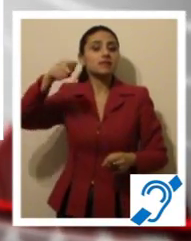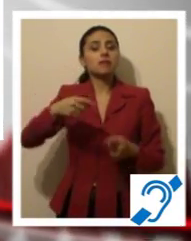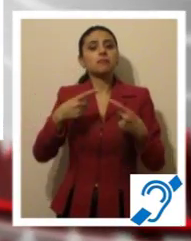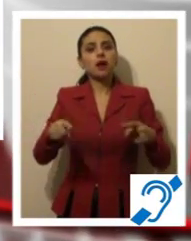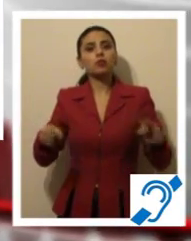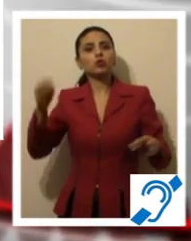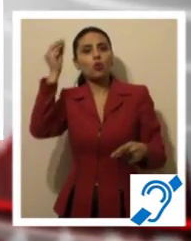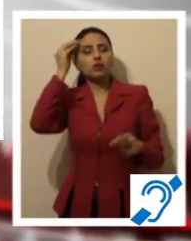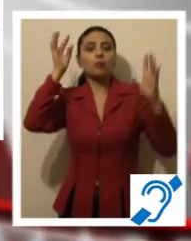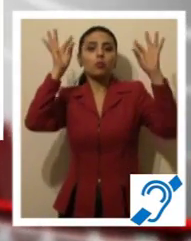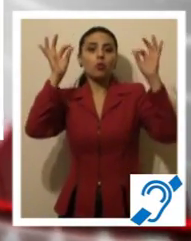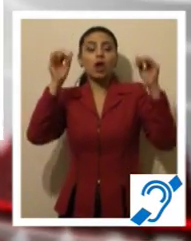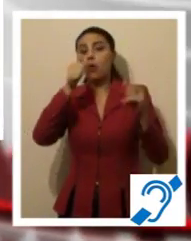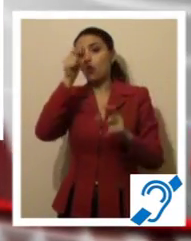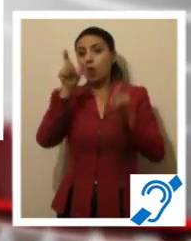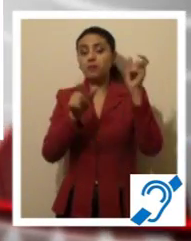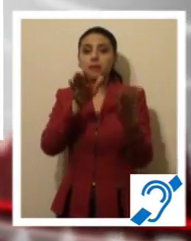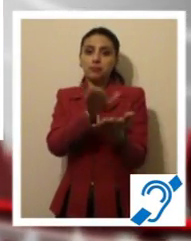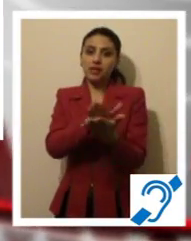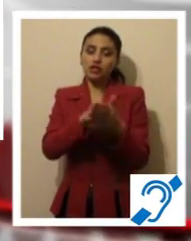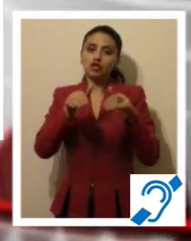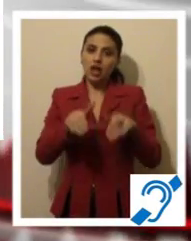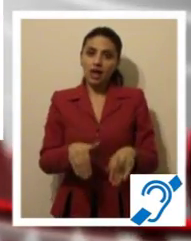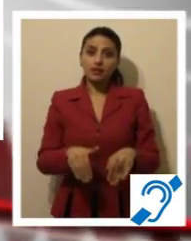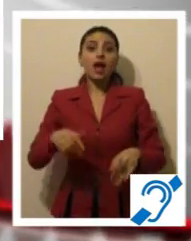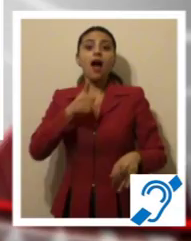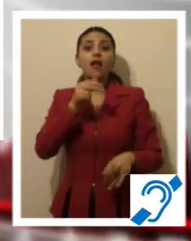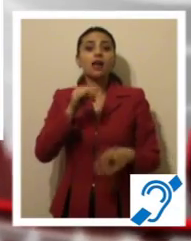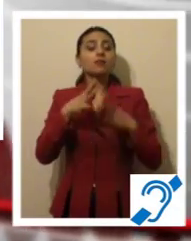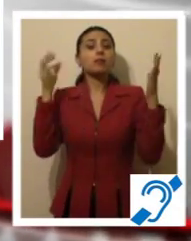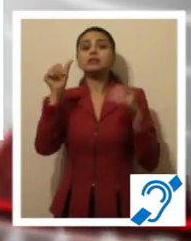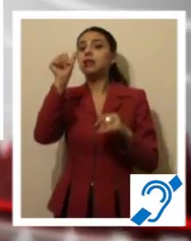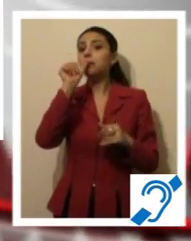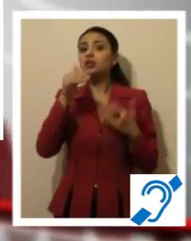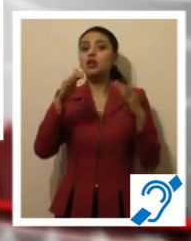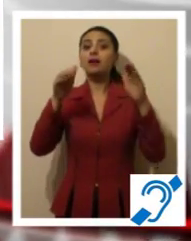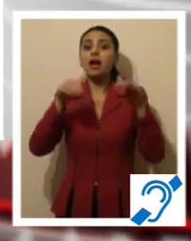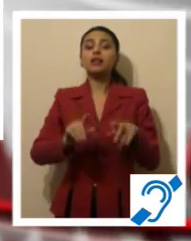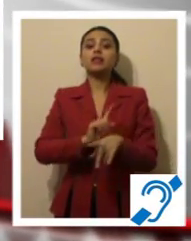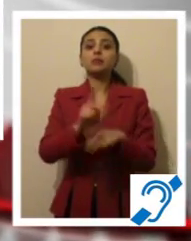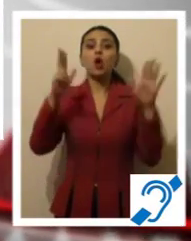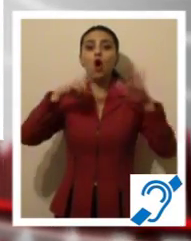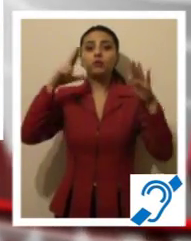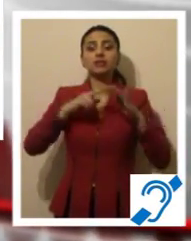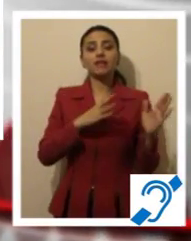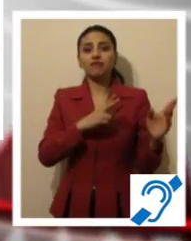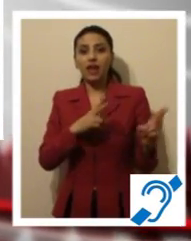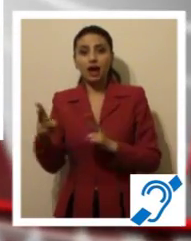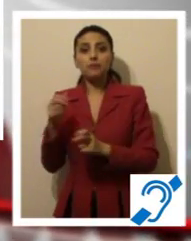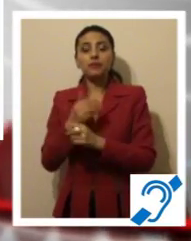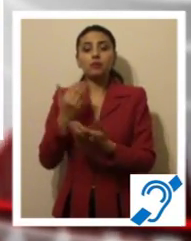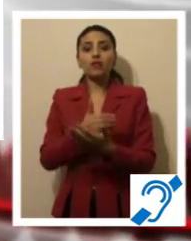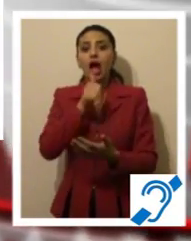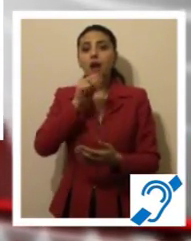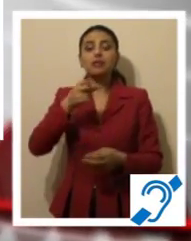de tradiții populare pe care oamenii le păstrează și astăzi. Din aghiazma mare se bea începând de astăzi timp de 8 zile la rând. Se spune că apa sfințită